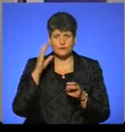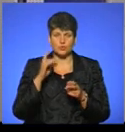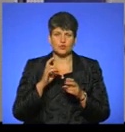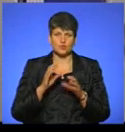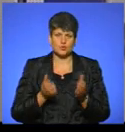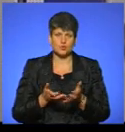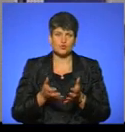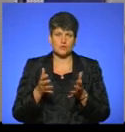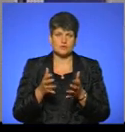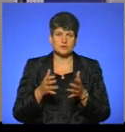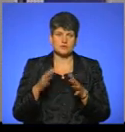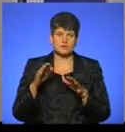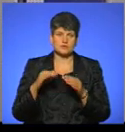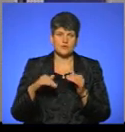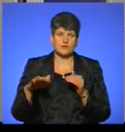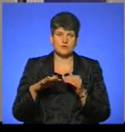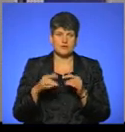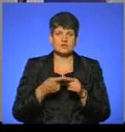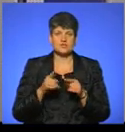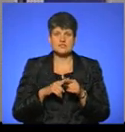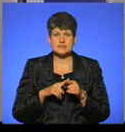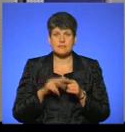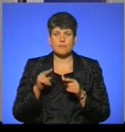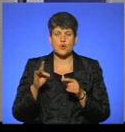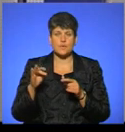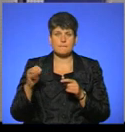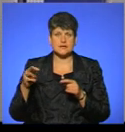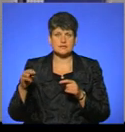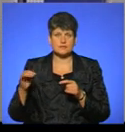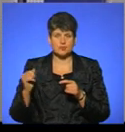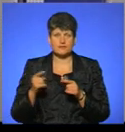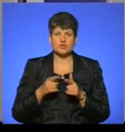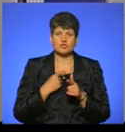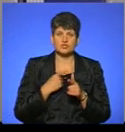з поверхні. Чи то промислових майданчиків, чи то